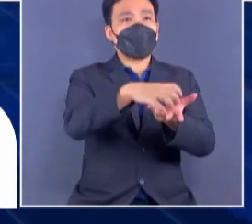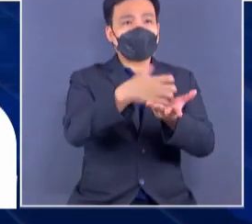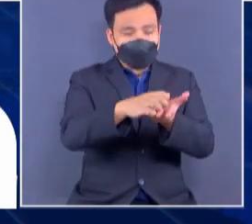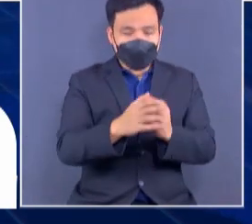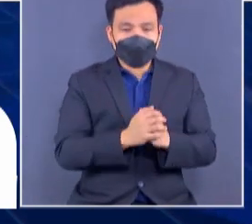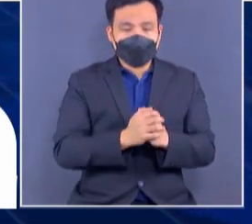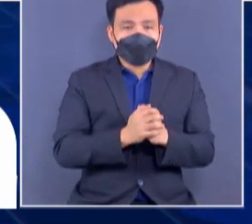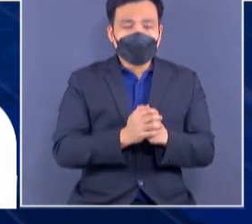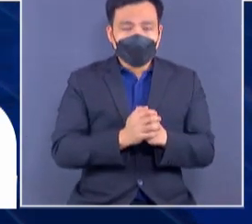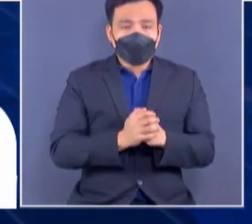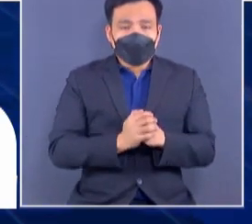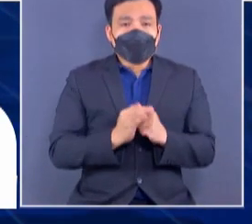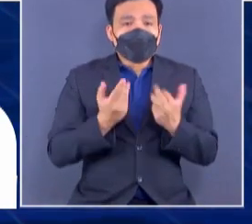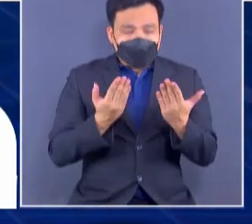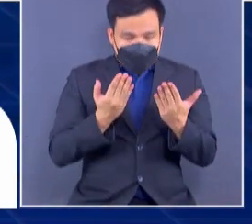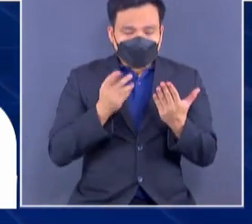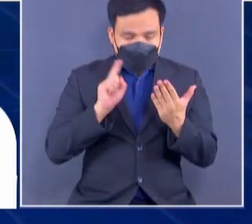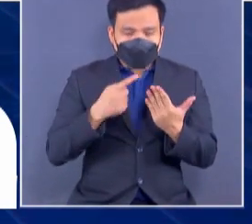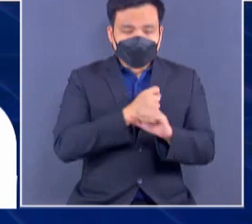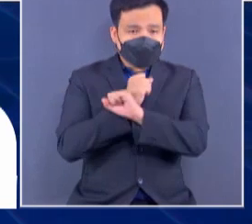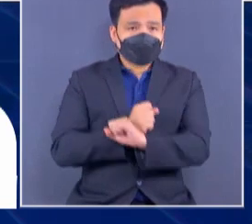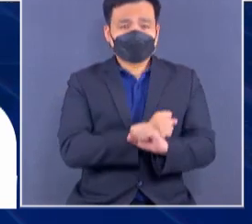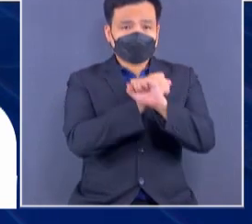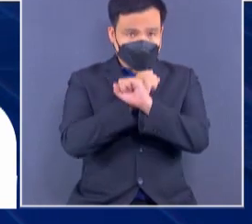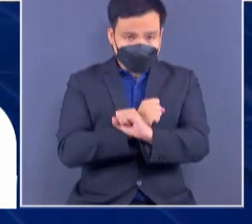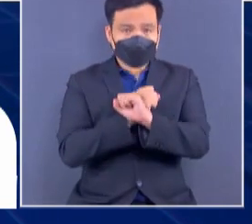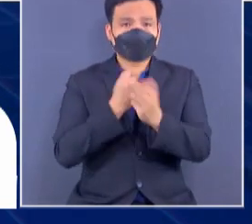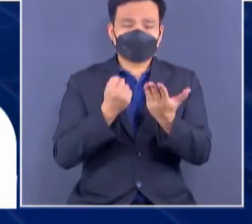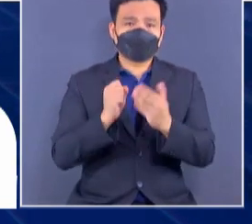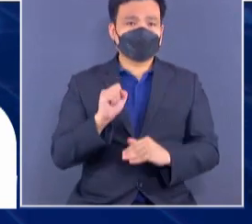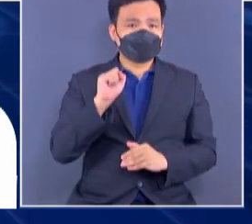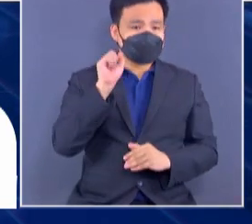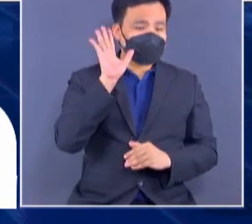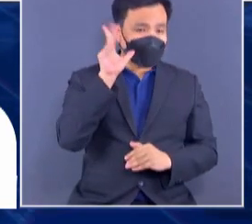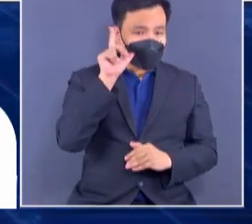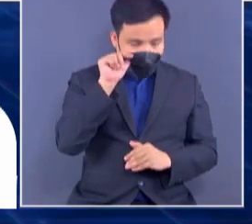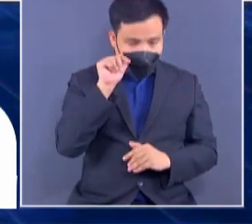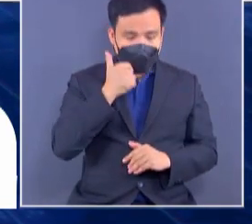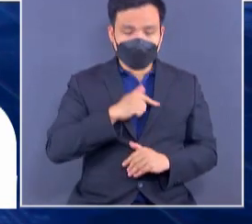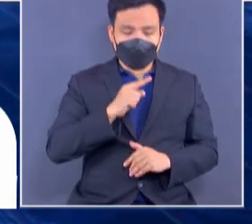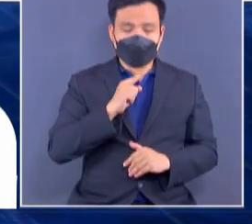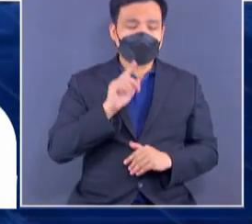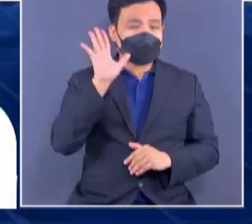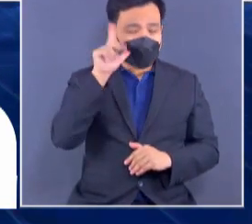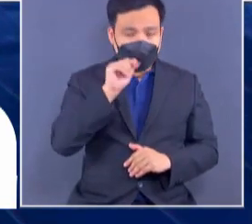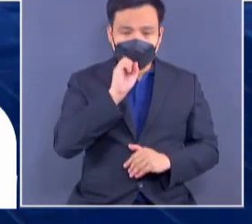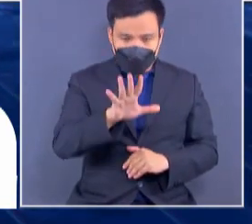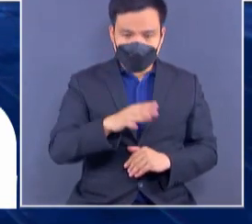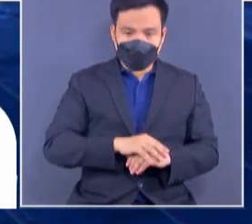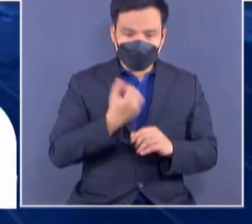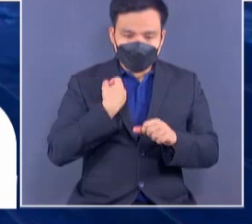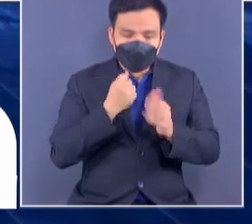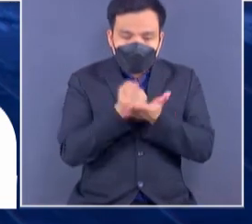รงเรียนก็บอกว่าเดี๋ยวจะหาแนวทางป้องกันผู้ปกครองก็รับว่าเดี๋ยวจะเข้าไปเข้มงวดดูแลบุตรหลานเพื่อไม่ให้เกิดเหตุ